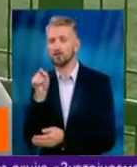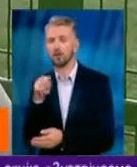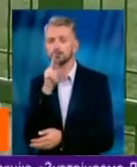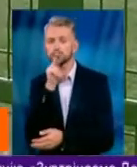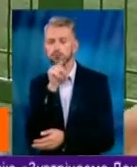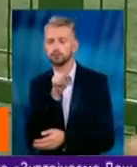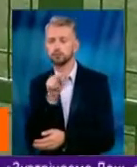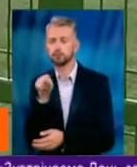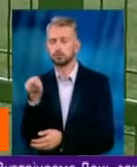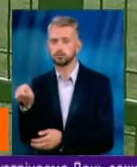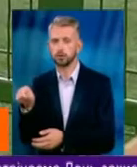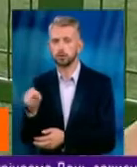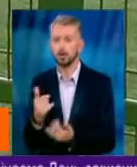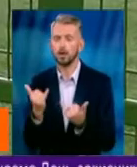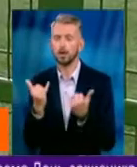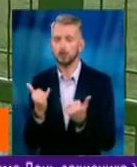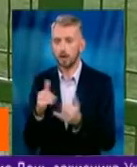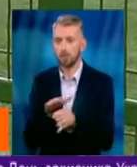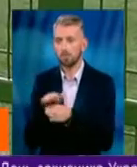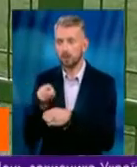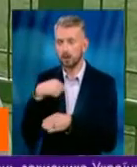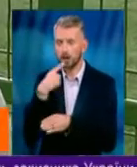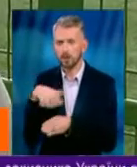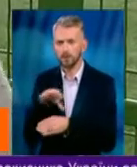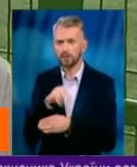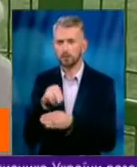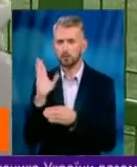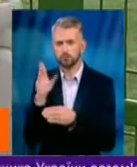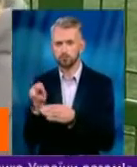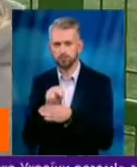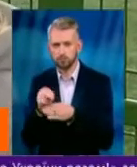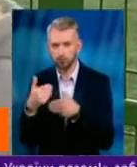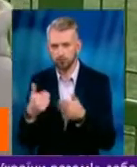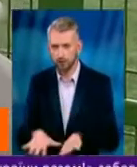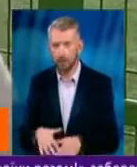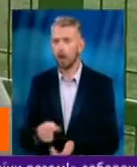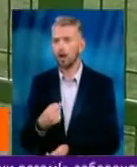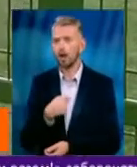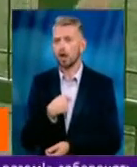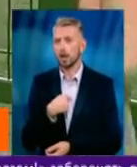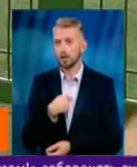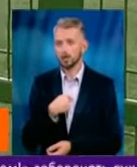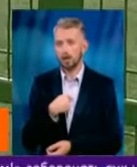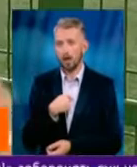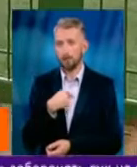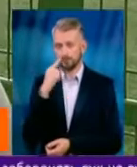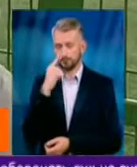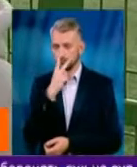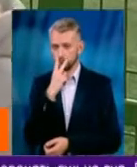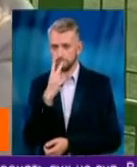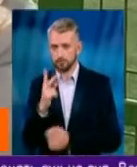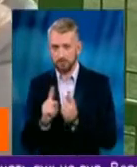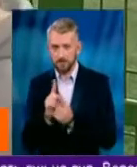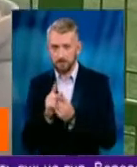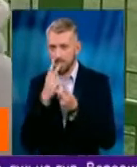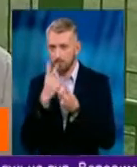недоліки. Зараз підрядник каже, що всі ці недоліки виправлені, але я візуально змін